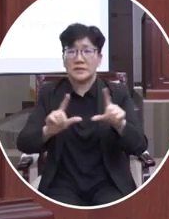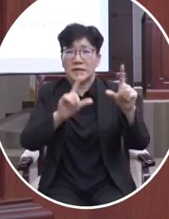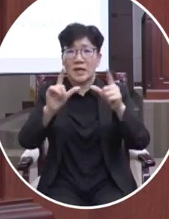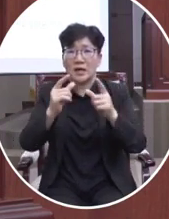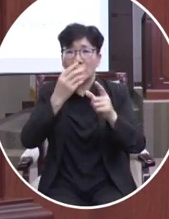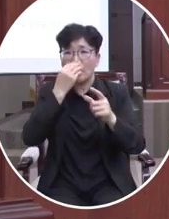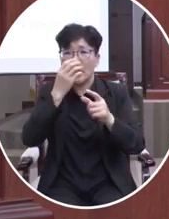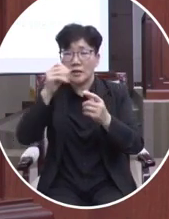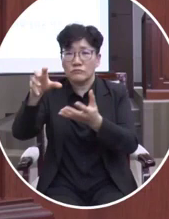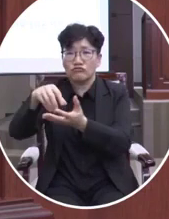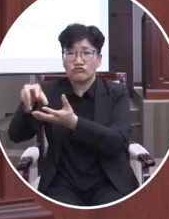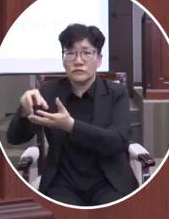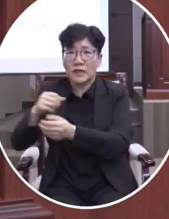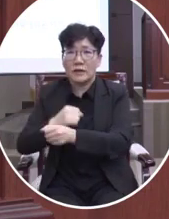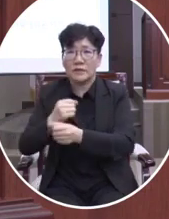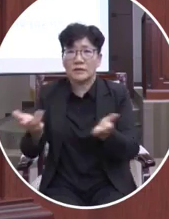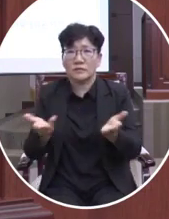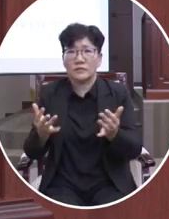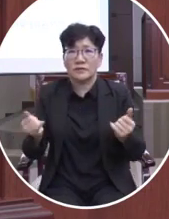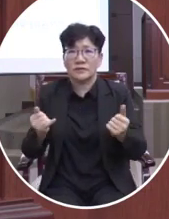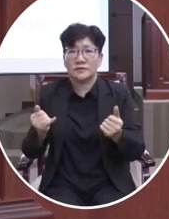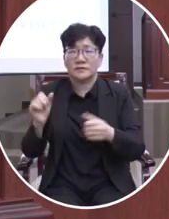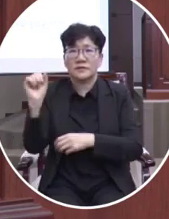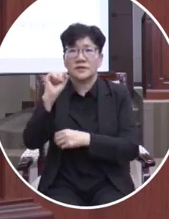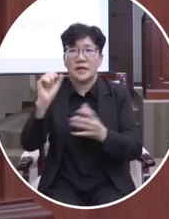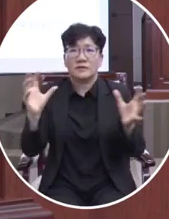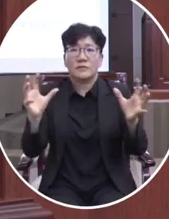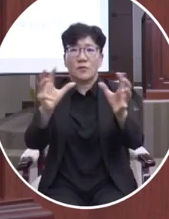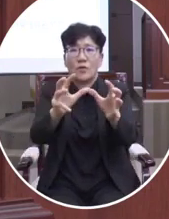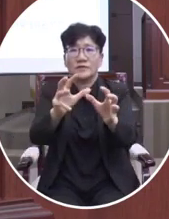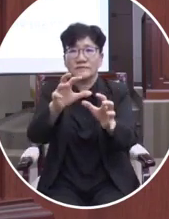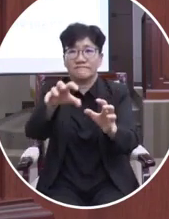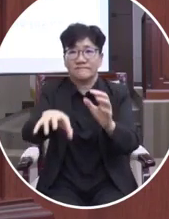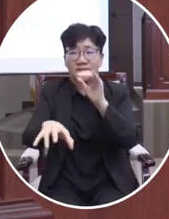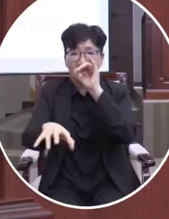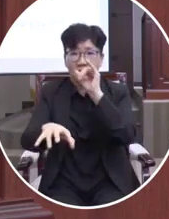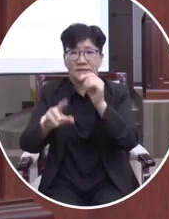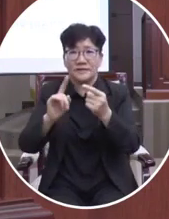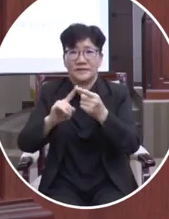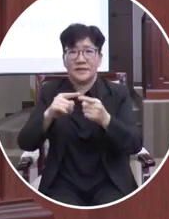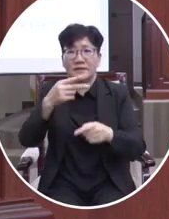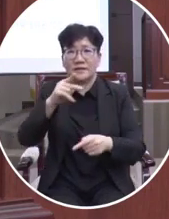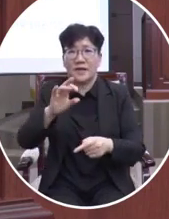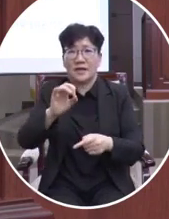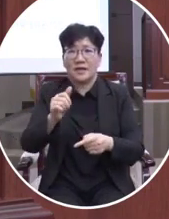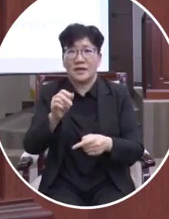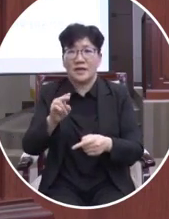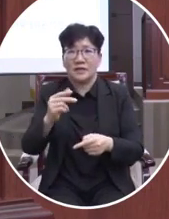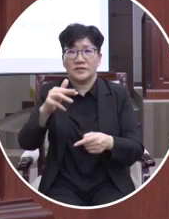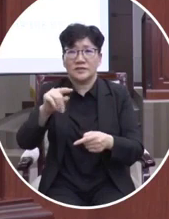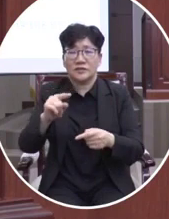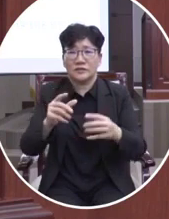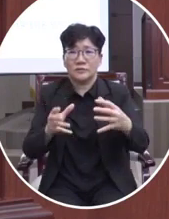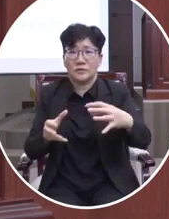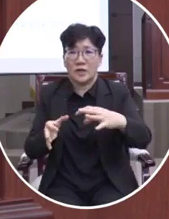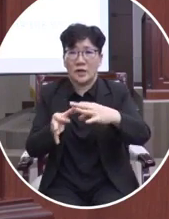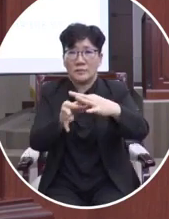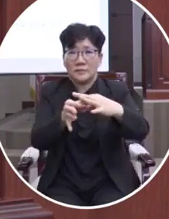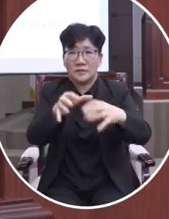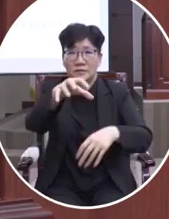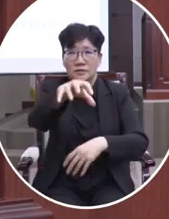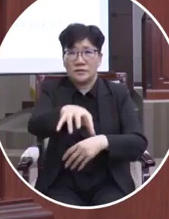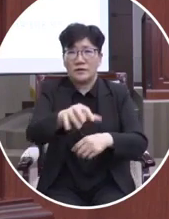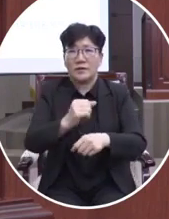생활폐기물을 수지 분반하는 노동자들과 차량이 운집하는 곳이 있습니다 당연천이 중랑천으로 합쳐지는